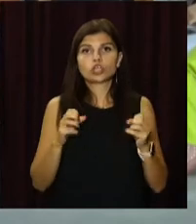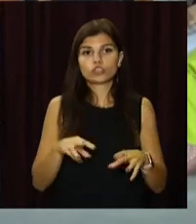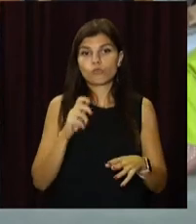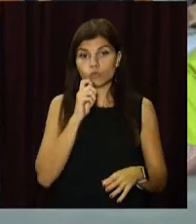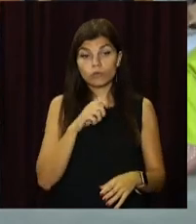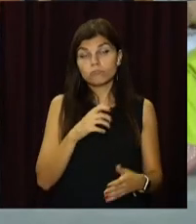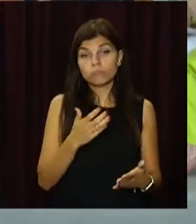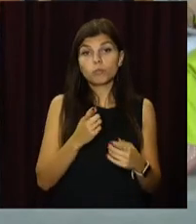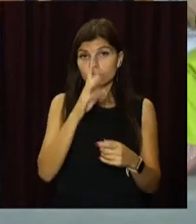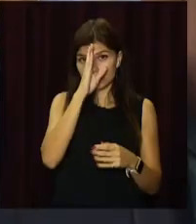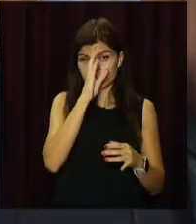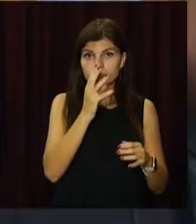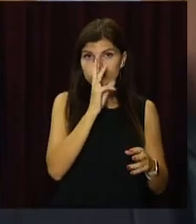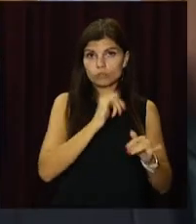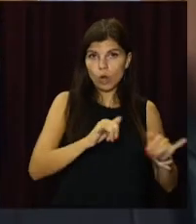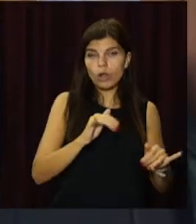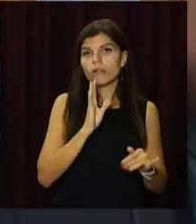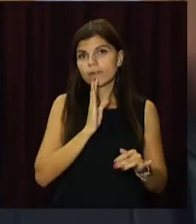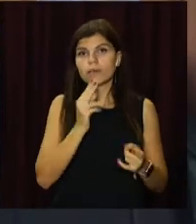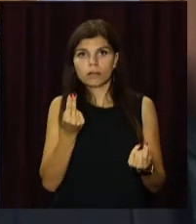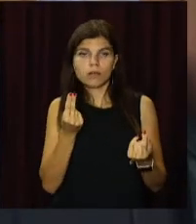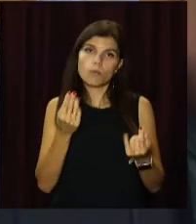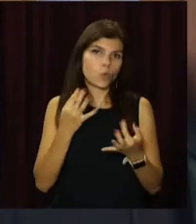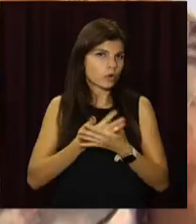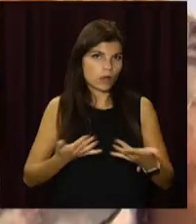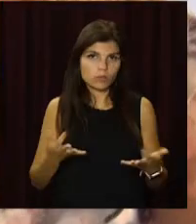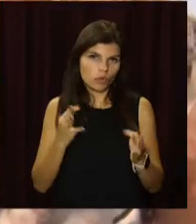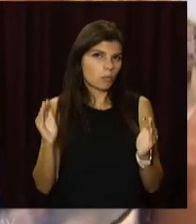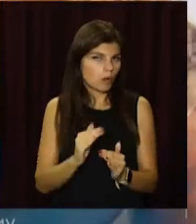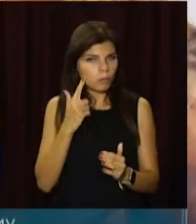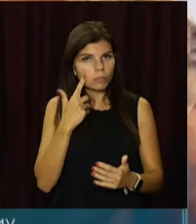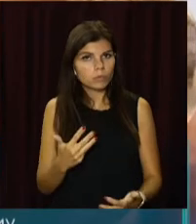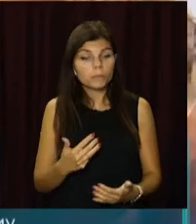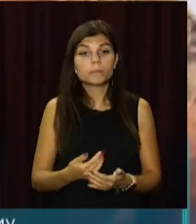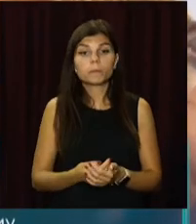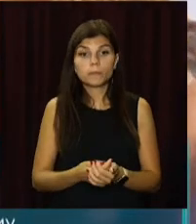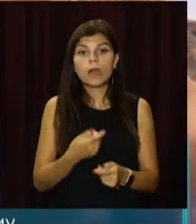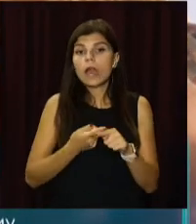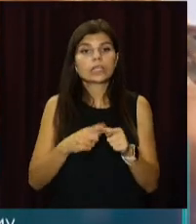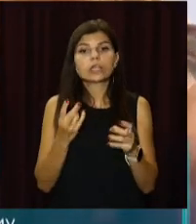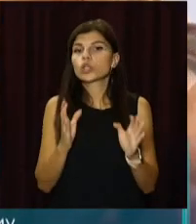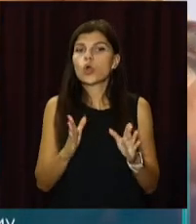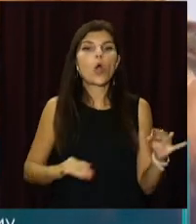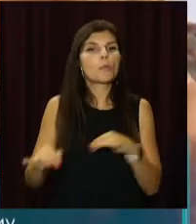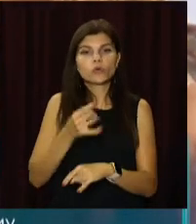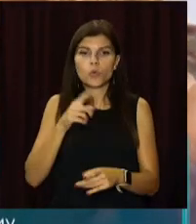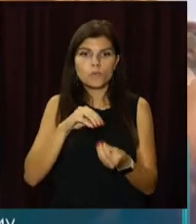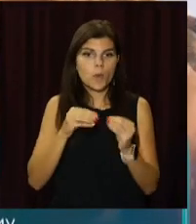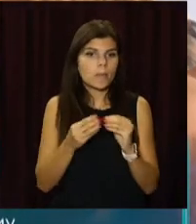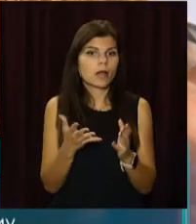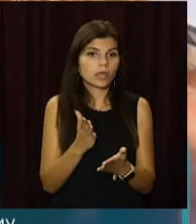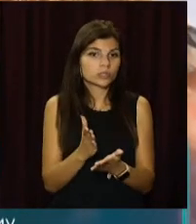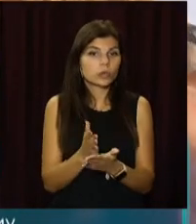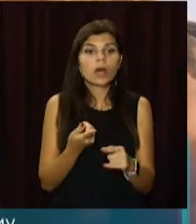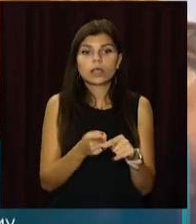всеукраїнському гендерному форумі провели і дві сесії у форматі питання-відповідь. Це не тільки обговорення тих проблем, які існують,